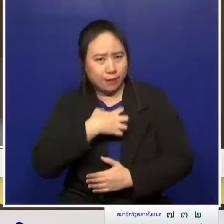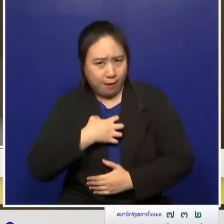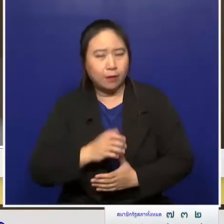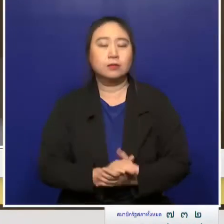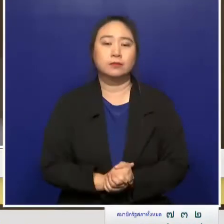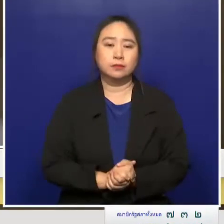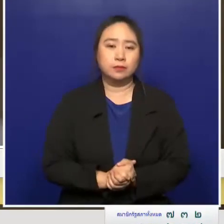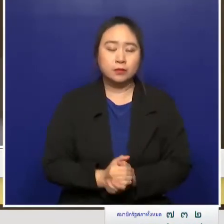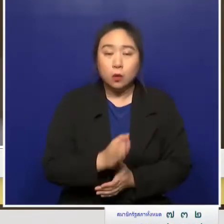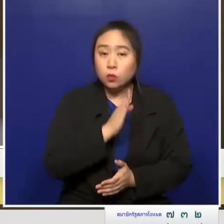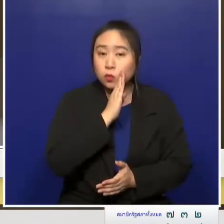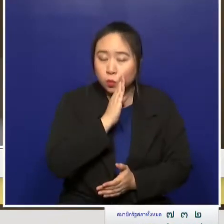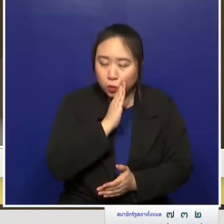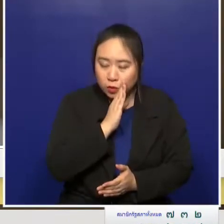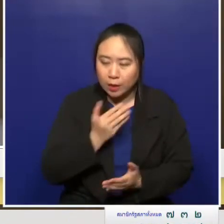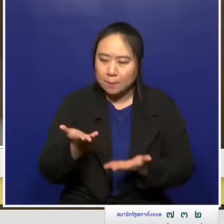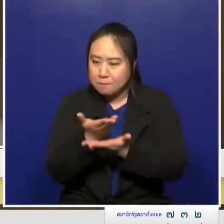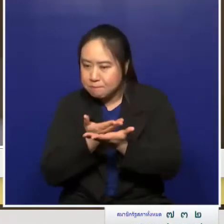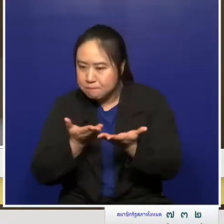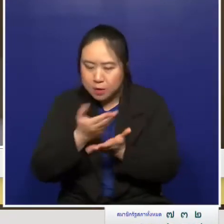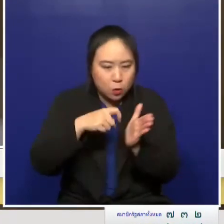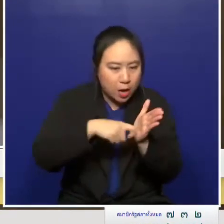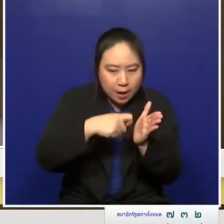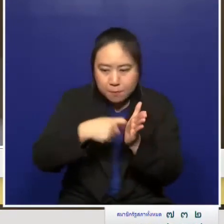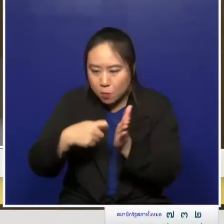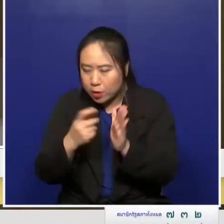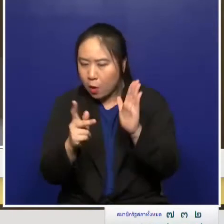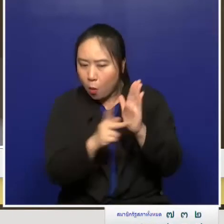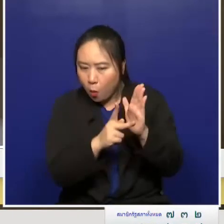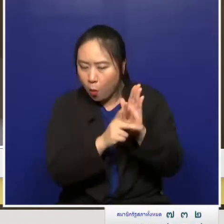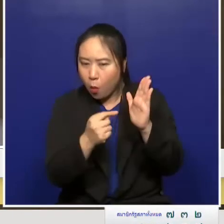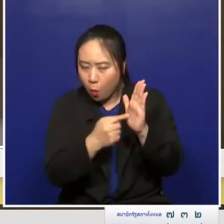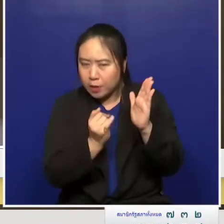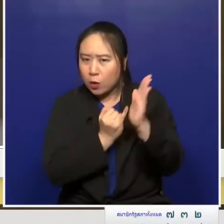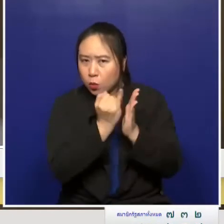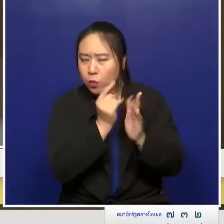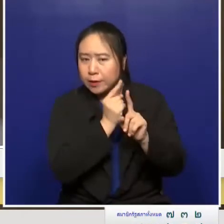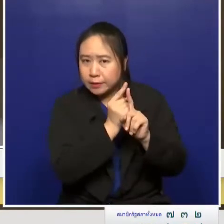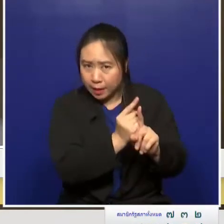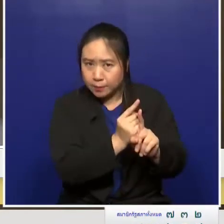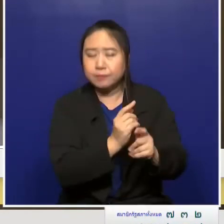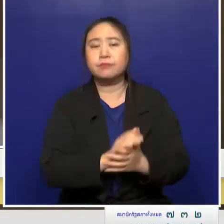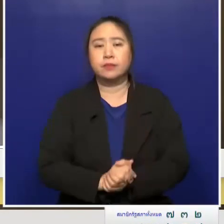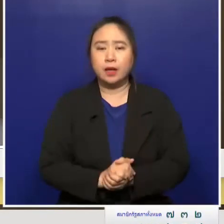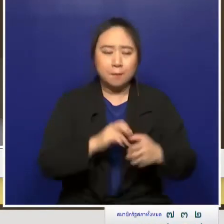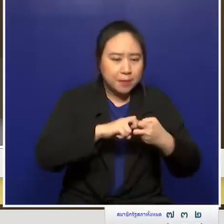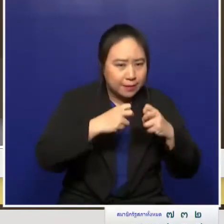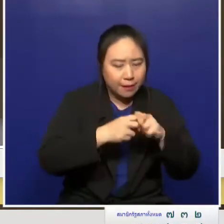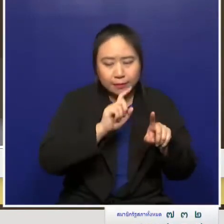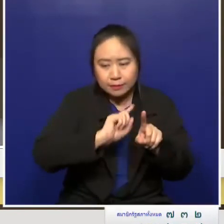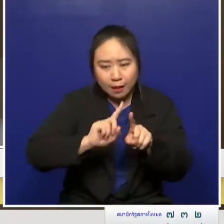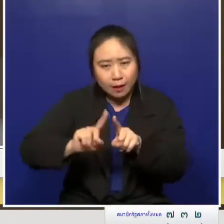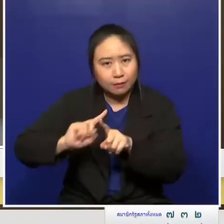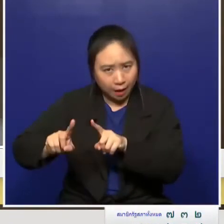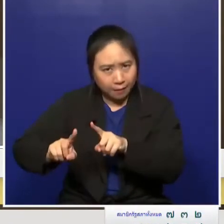ากันอยู่กันด้วยเหตุด้วยผลด้วยกติกาที่ชอบทำเอาปัญหาต่างๆมา